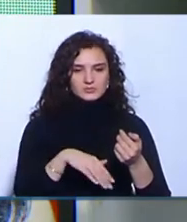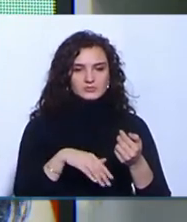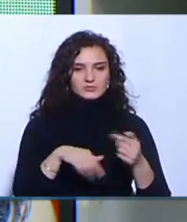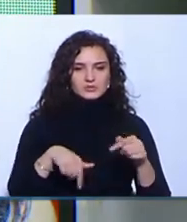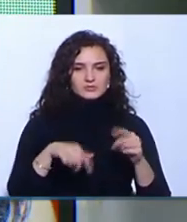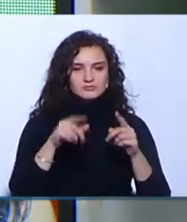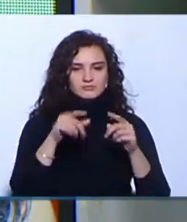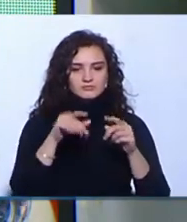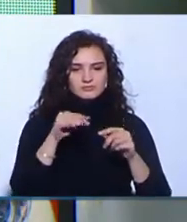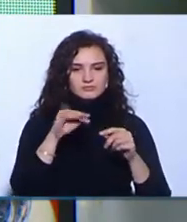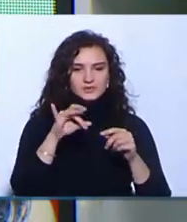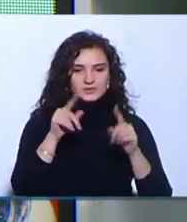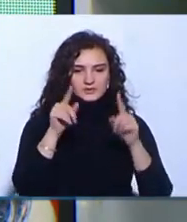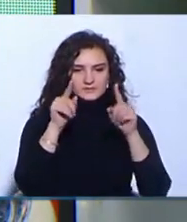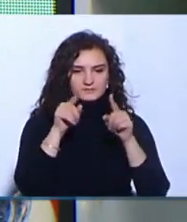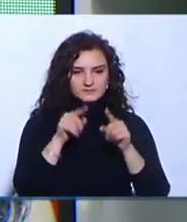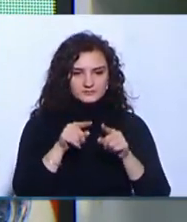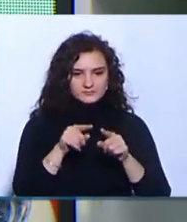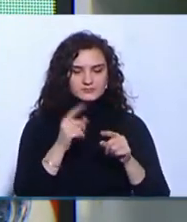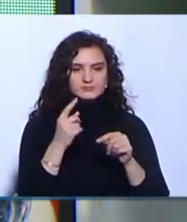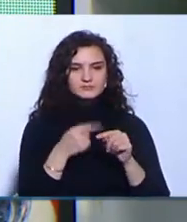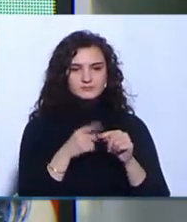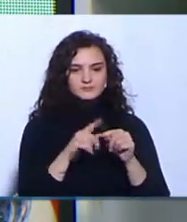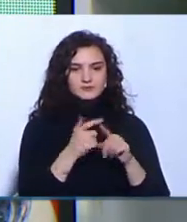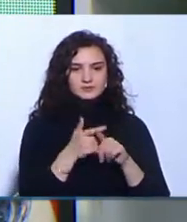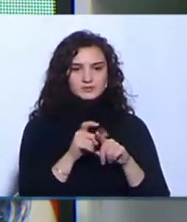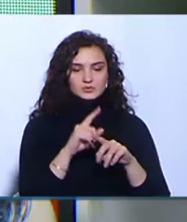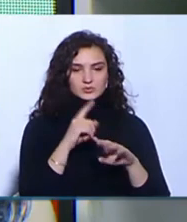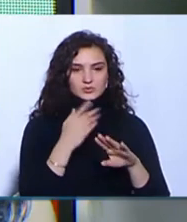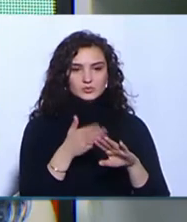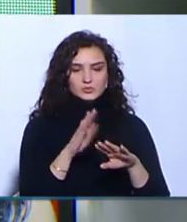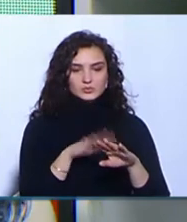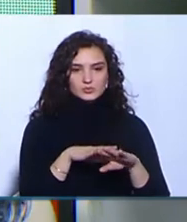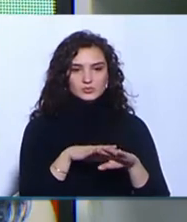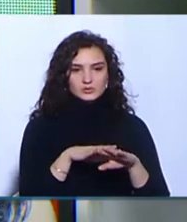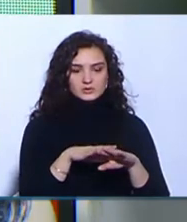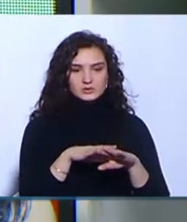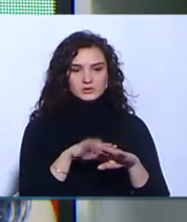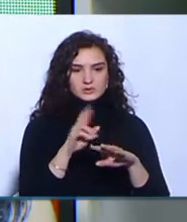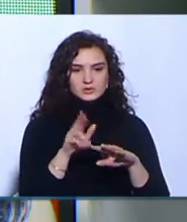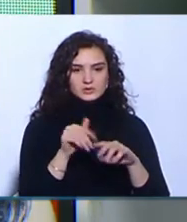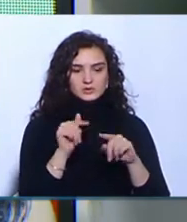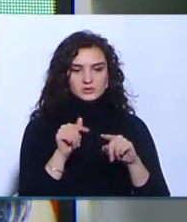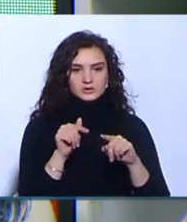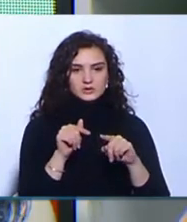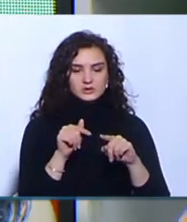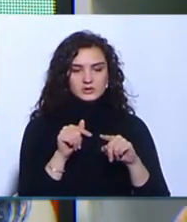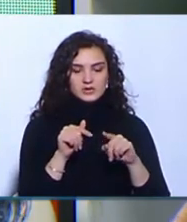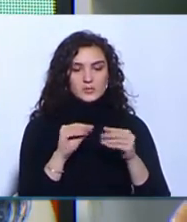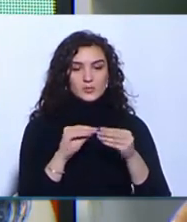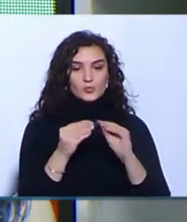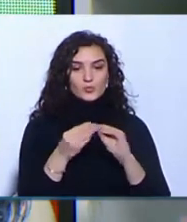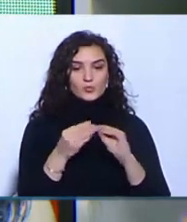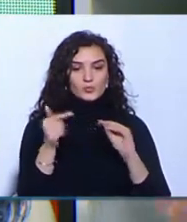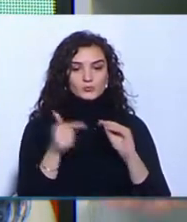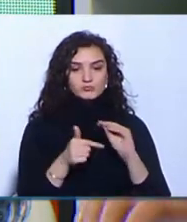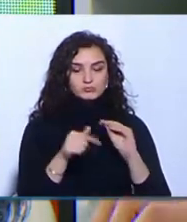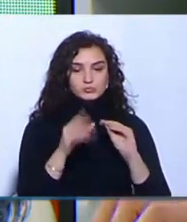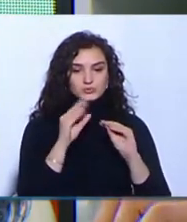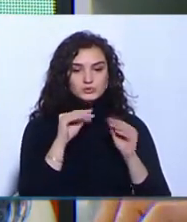ქვედაკიდური და ასე შემდეგ. მაგრამ გაცილებით უფრო რთული და მრავალფეროვანი და ღრმა პრობლემაა, როდესაც